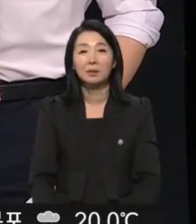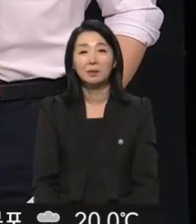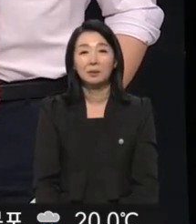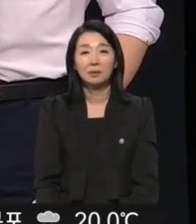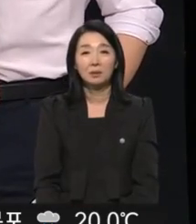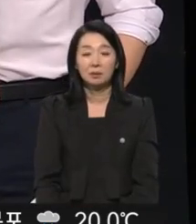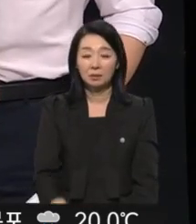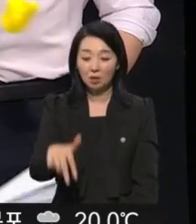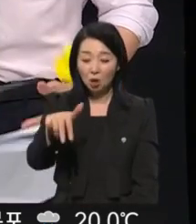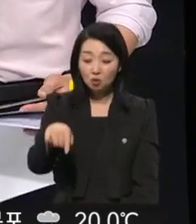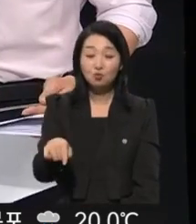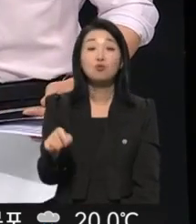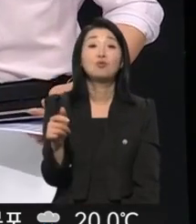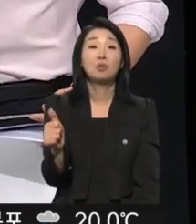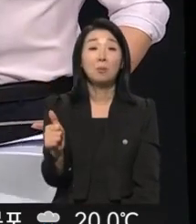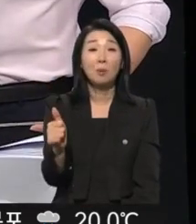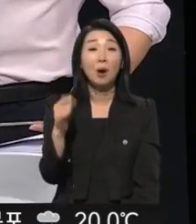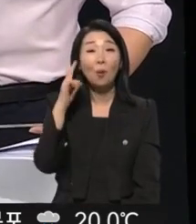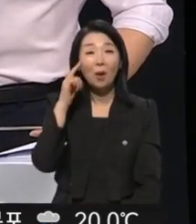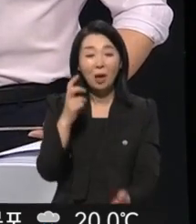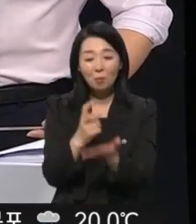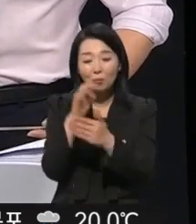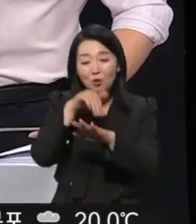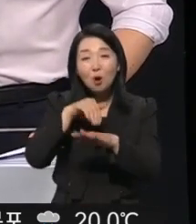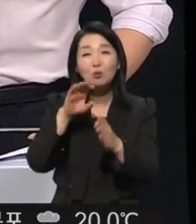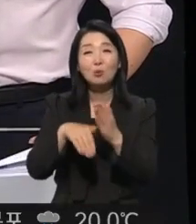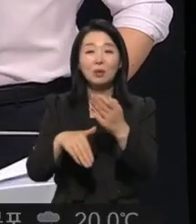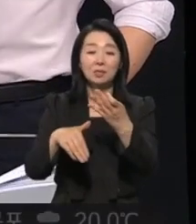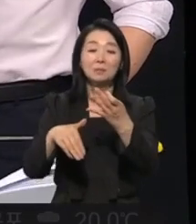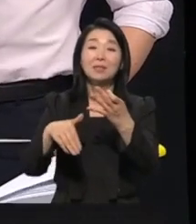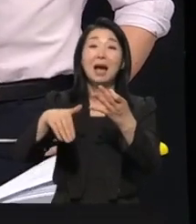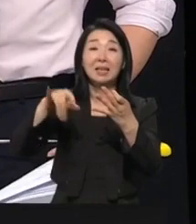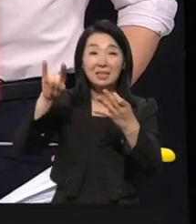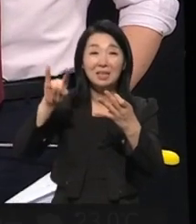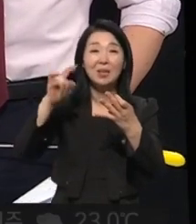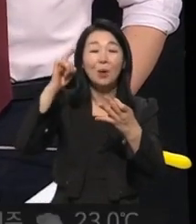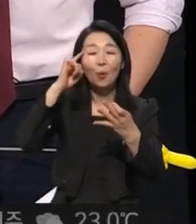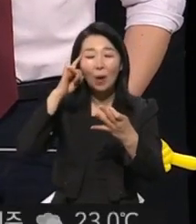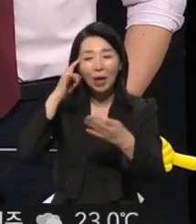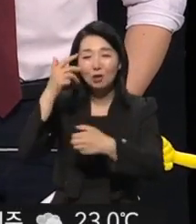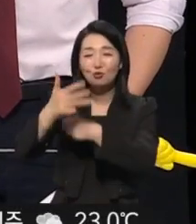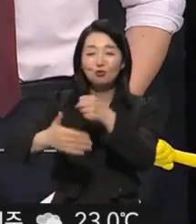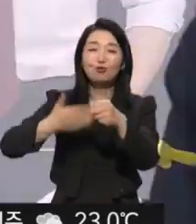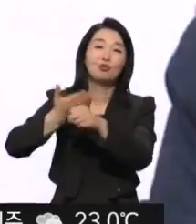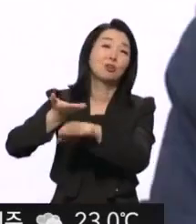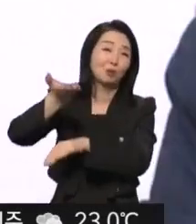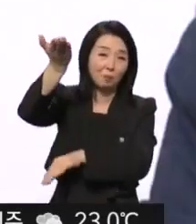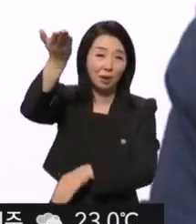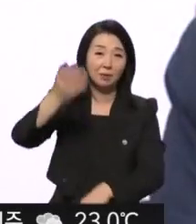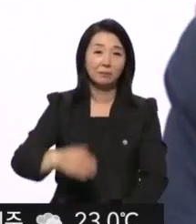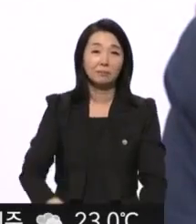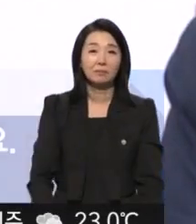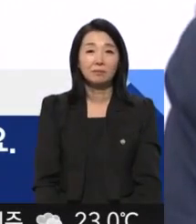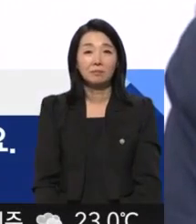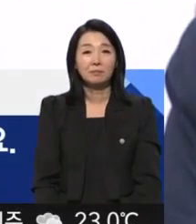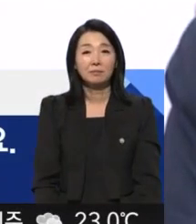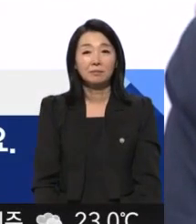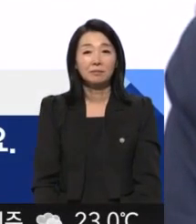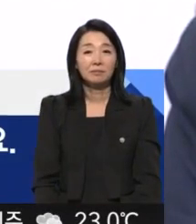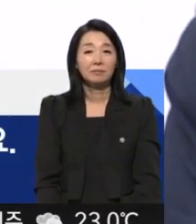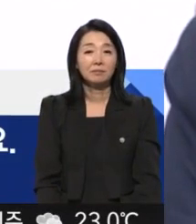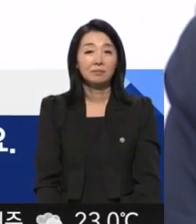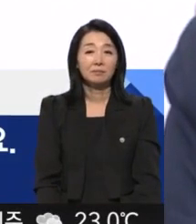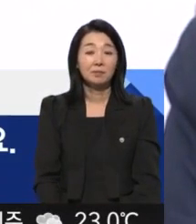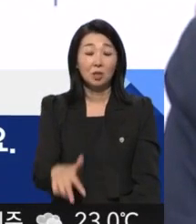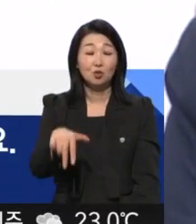주 원내대표는 사법연수원 14기로 윤 대통령보다는 9기수 선배입니다. 주 대표님이 바로 제